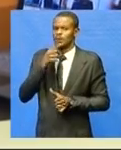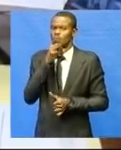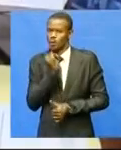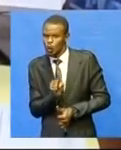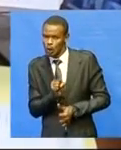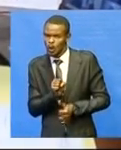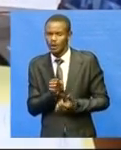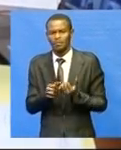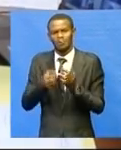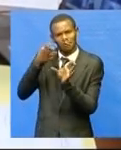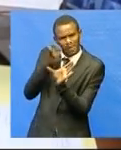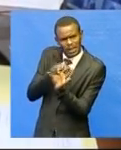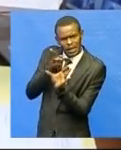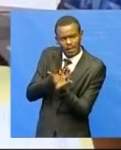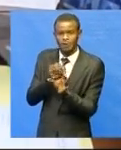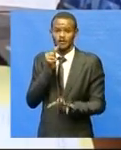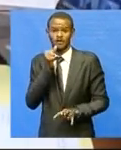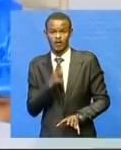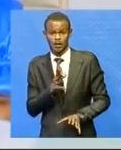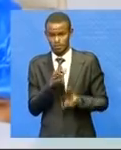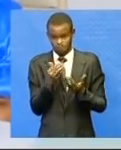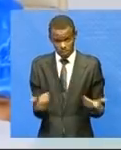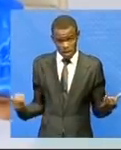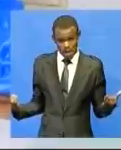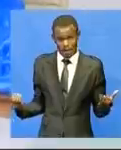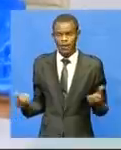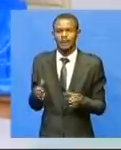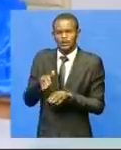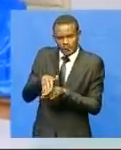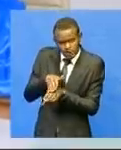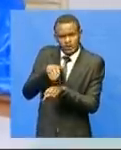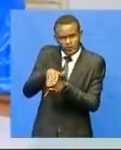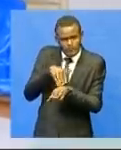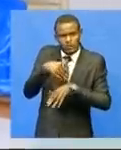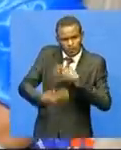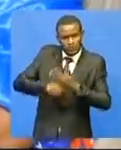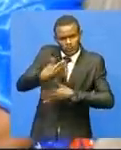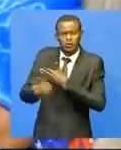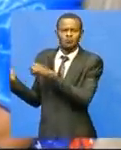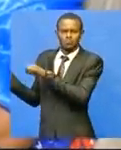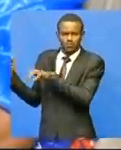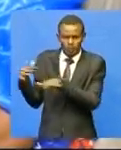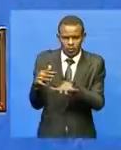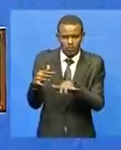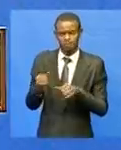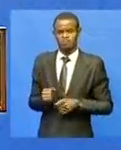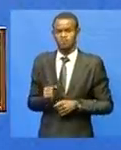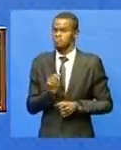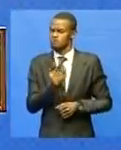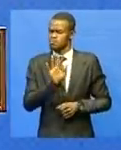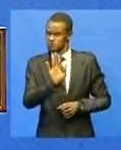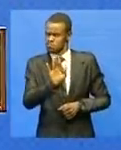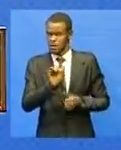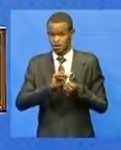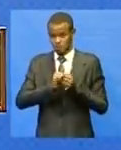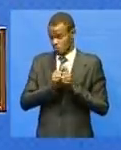mobilité réduite, ainsi que les femmes et les enfants. Pour ce qui concerne la prise en charge des déplacés, le Premier ministre